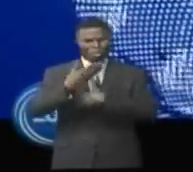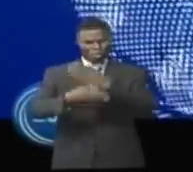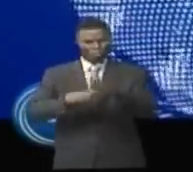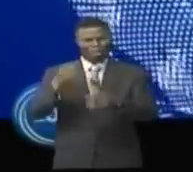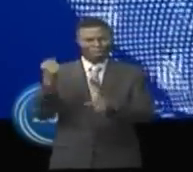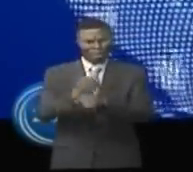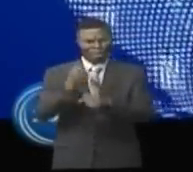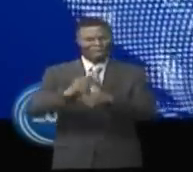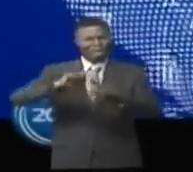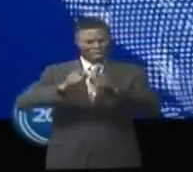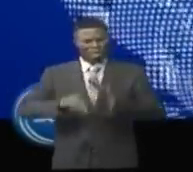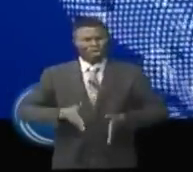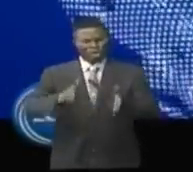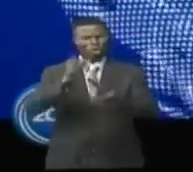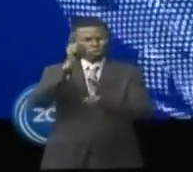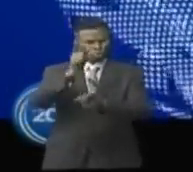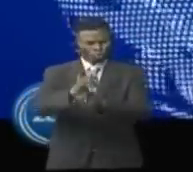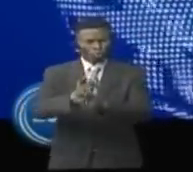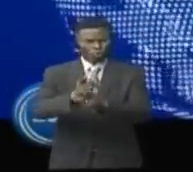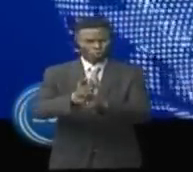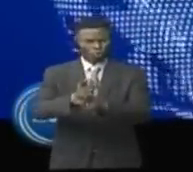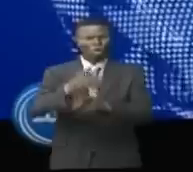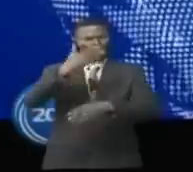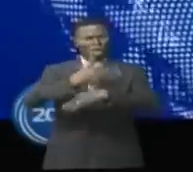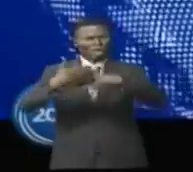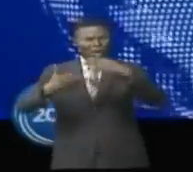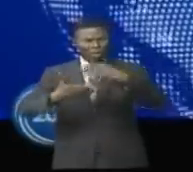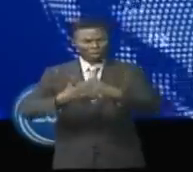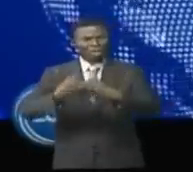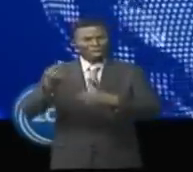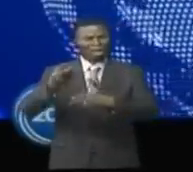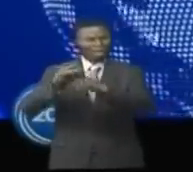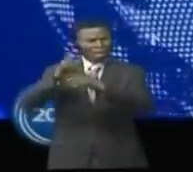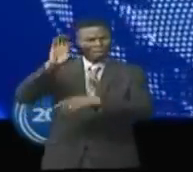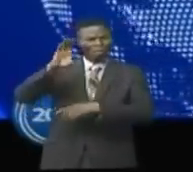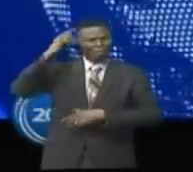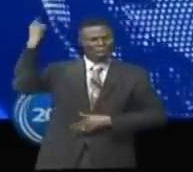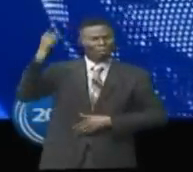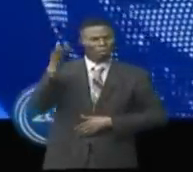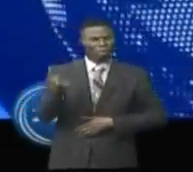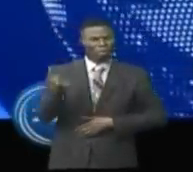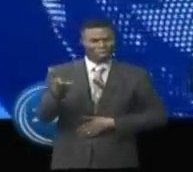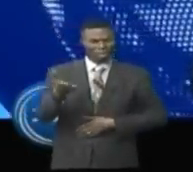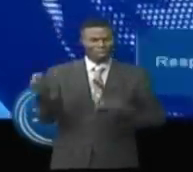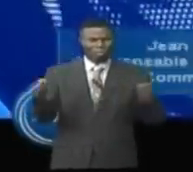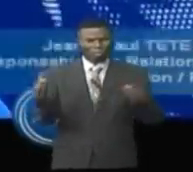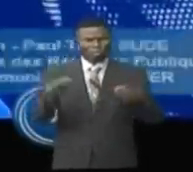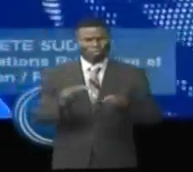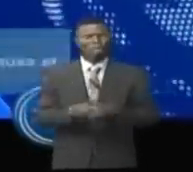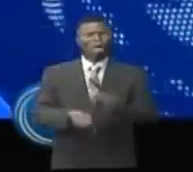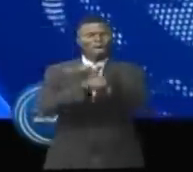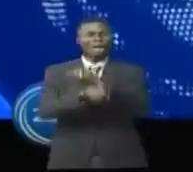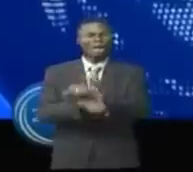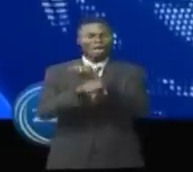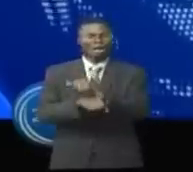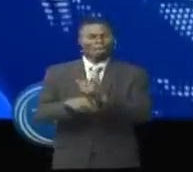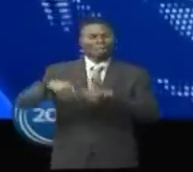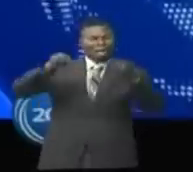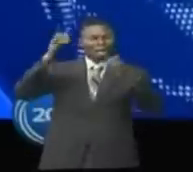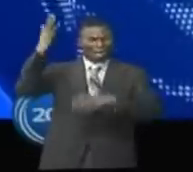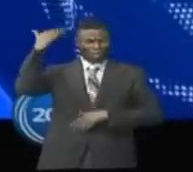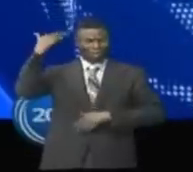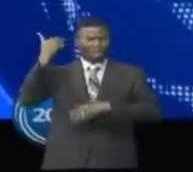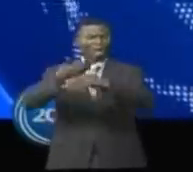les entretiens de ces routes qui seront construites sous financement de la Banque mondiale. Parce que très souvent dans le passé,